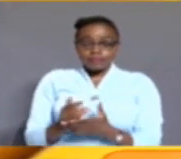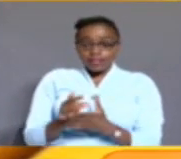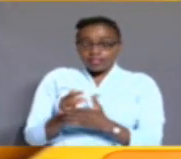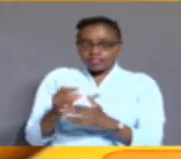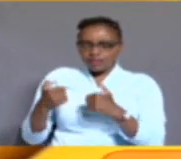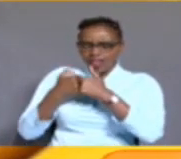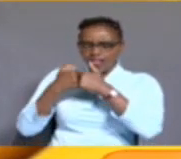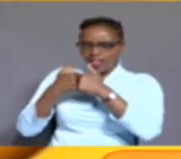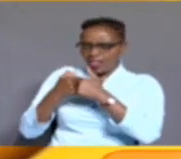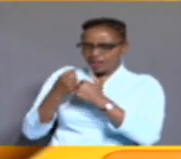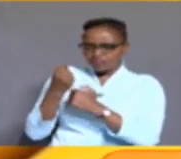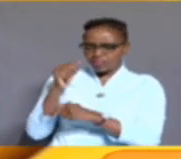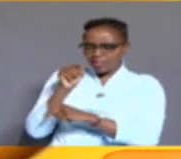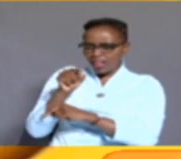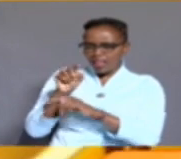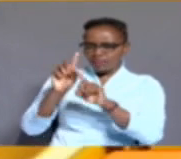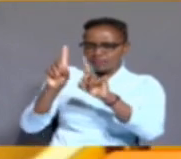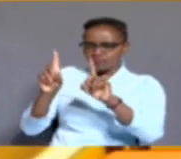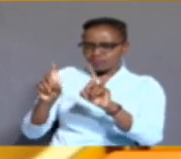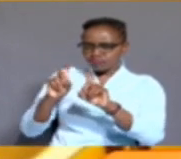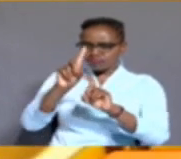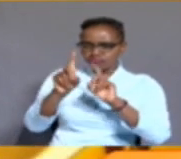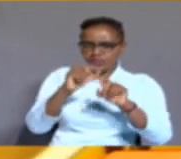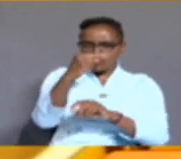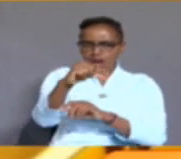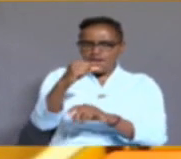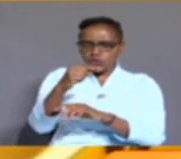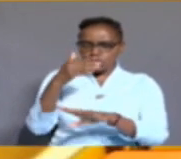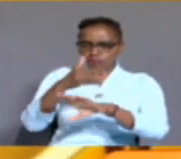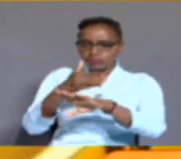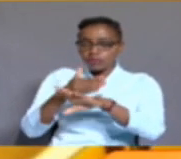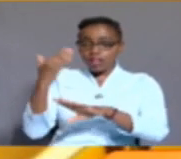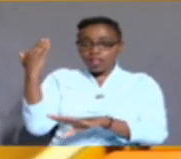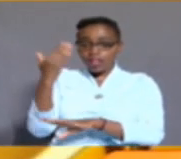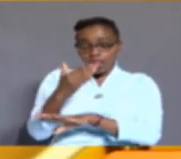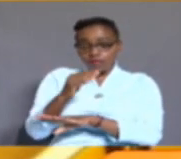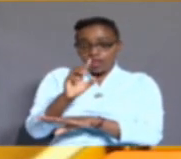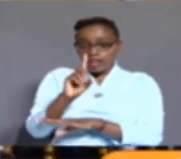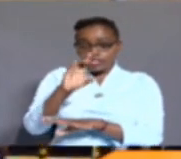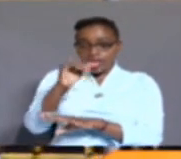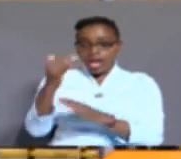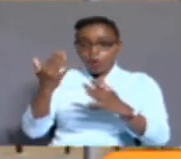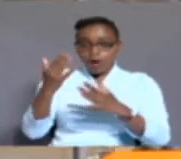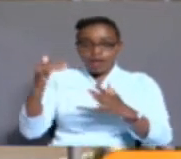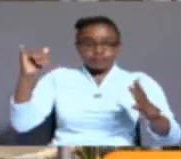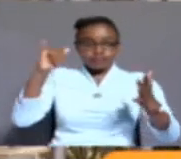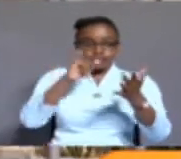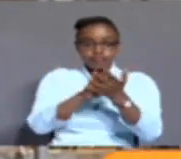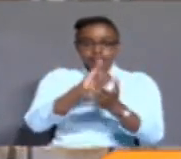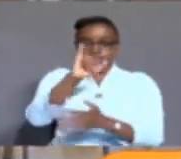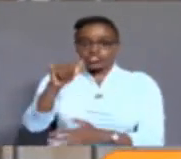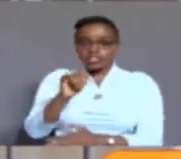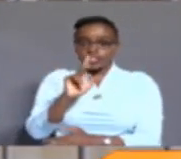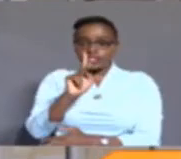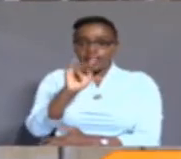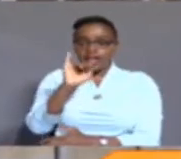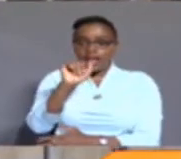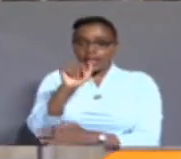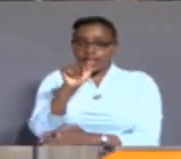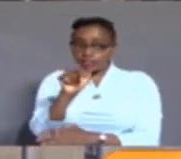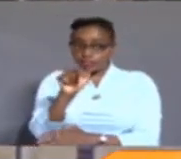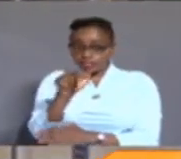Kisunzi cha dhahabu kinazidi kuibua maswali mengi na kuelekeza maafisa wa jinai kwenye uwanja wa ndege wa JKIA.